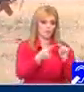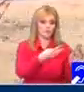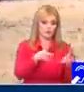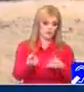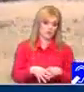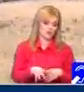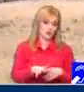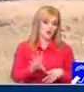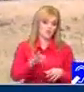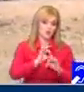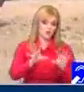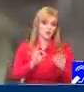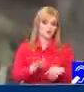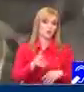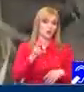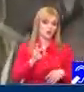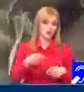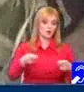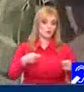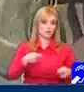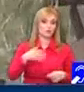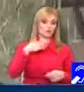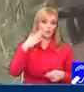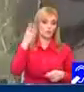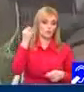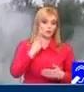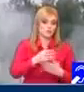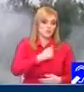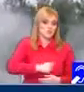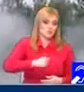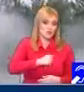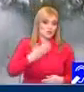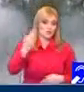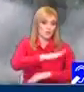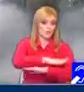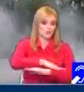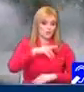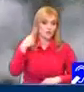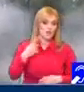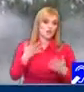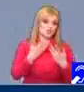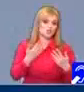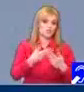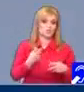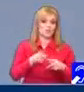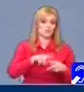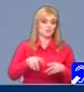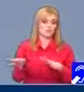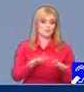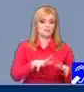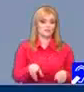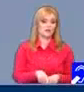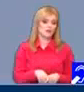din Republica Moldova își exprimă indignarea față de comportamentul trupelor rusești și consideră aceste activități drept o amenințare